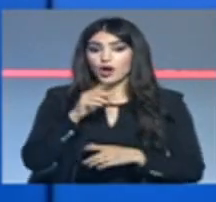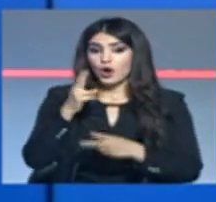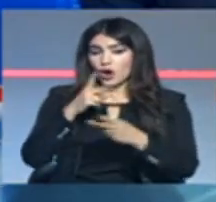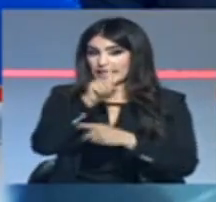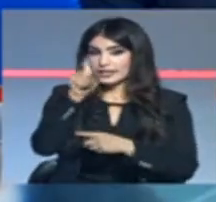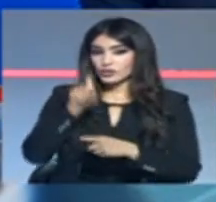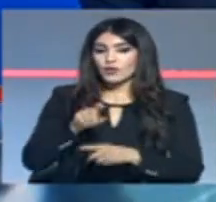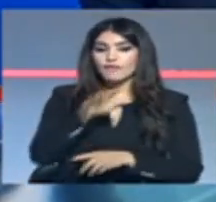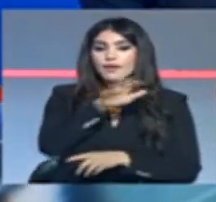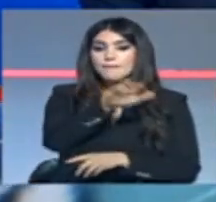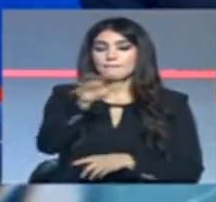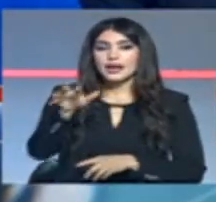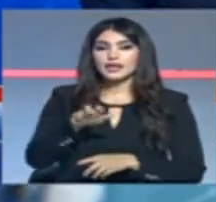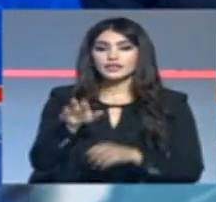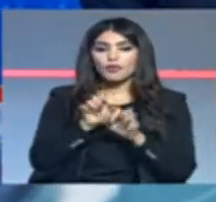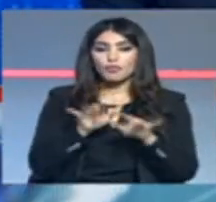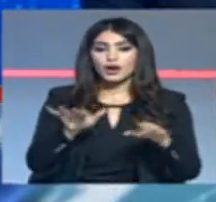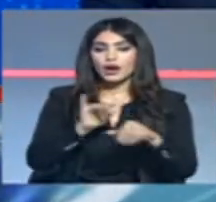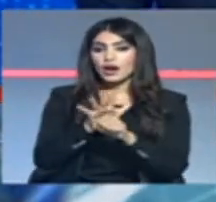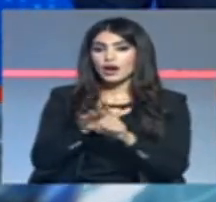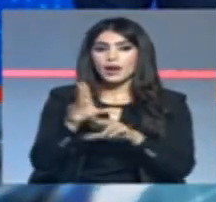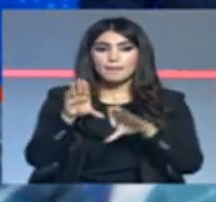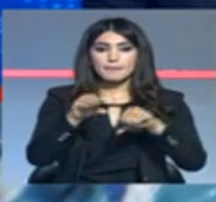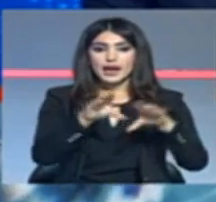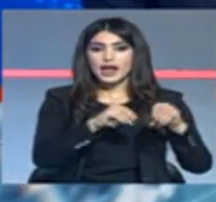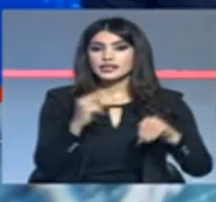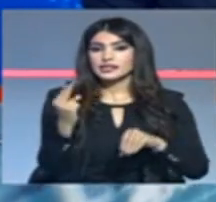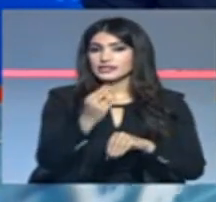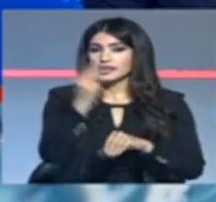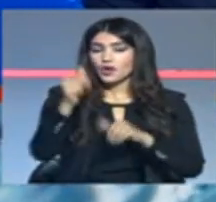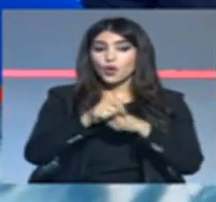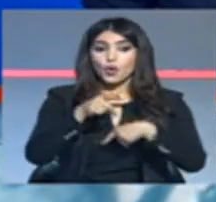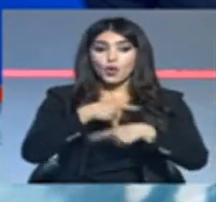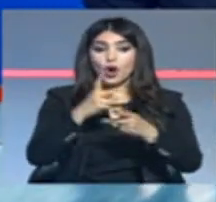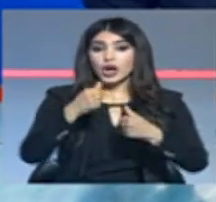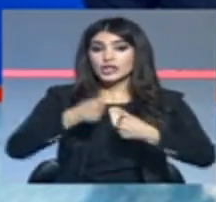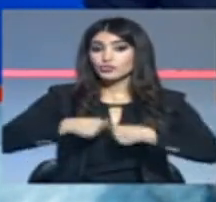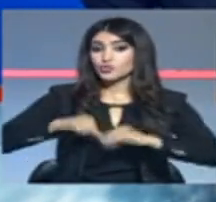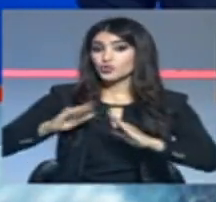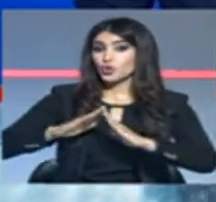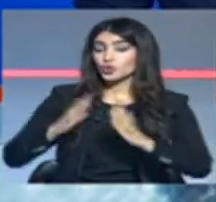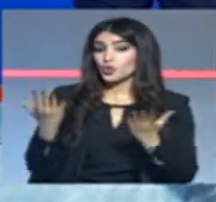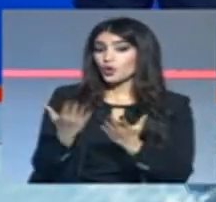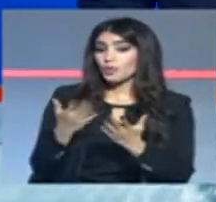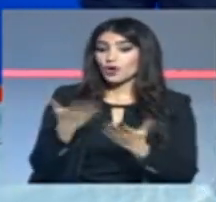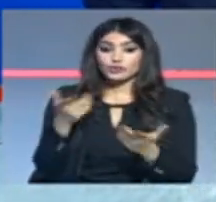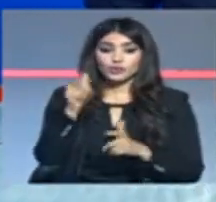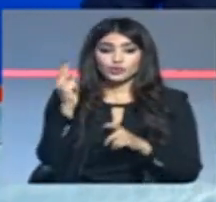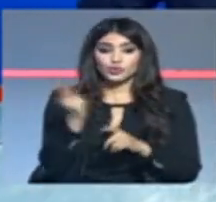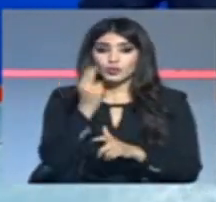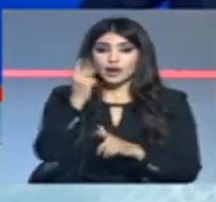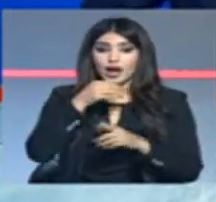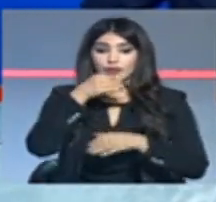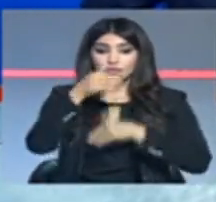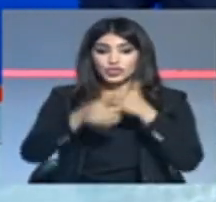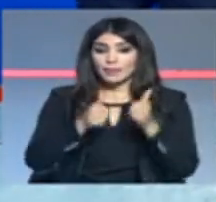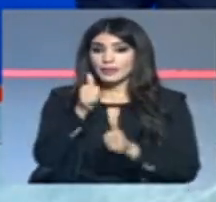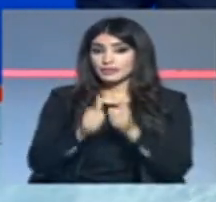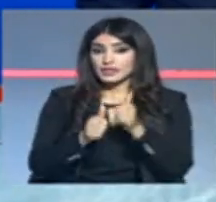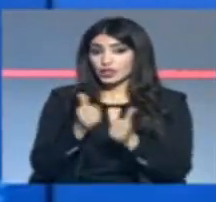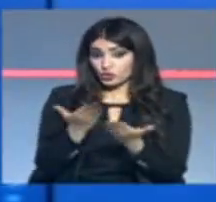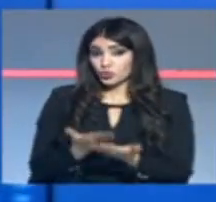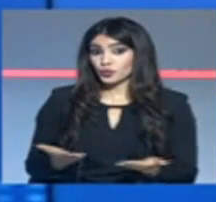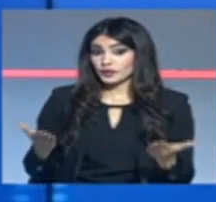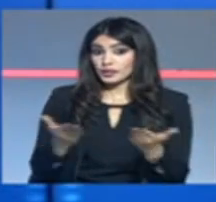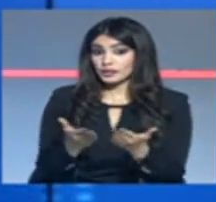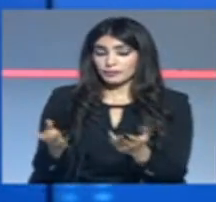اليوم سيدة الوزيرة، فما مناطق موبوءه، وعندنا مناطق اعلنت مغلقه، صحيح. فكيف سيتم أو كيف تدور فيها الامتحانات اليوم؟